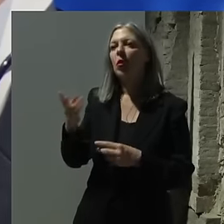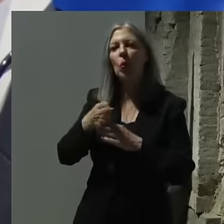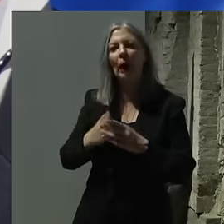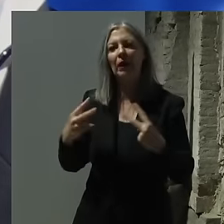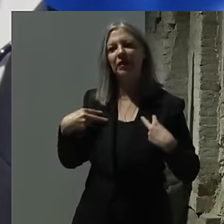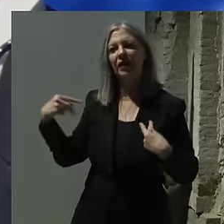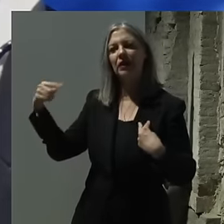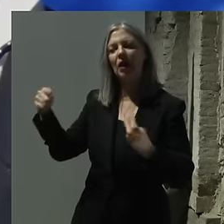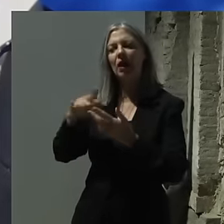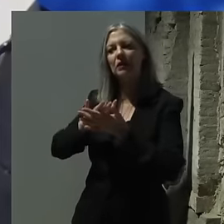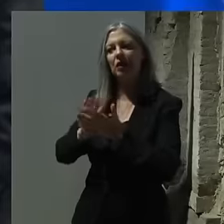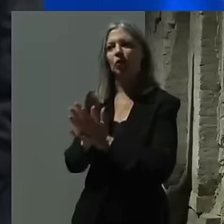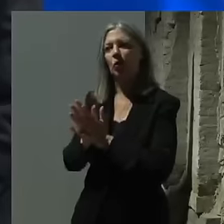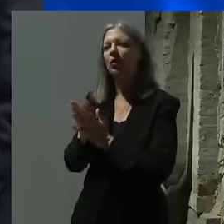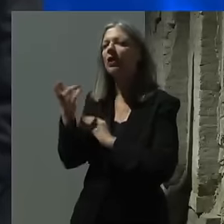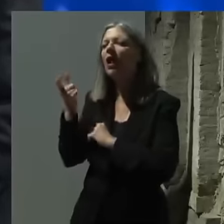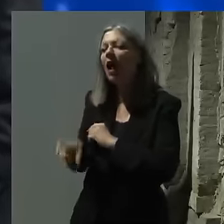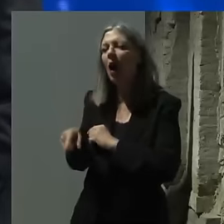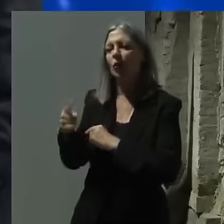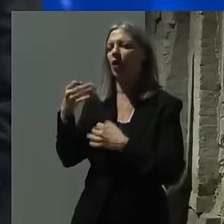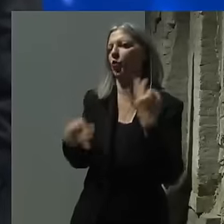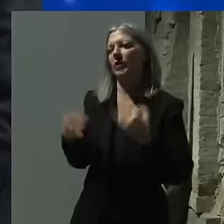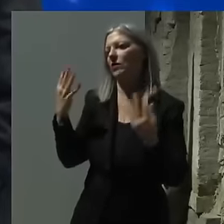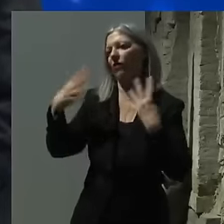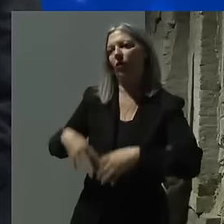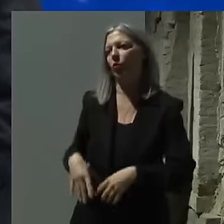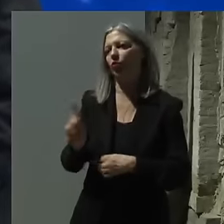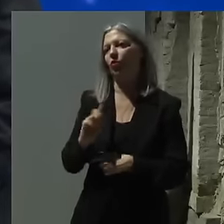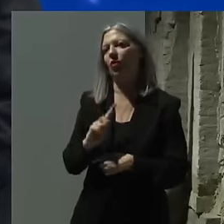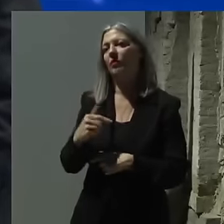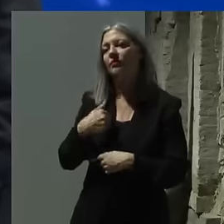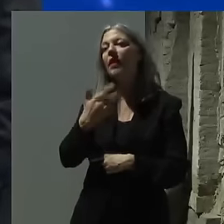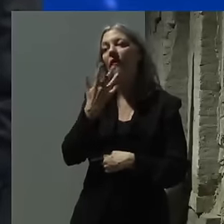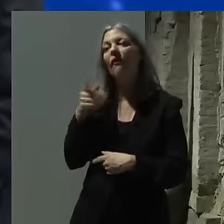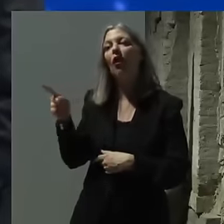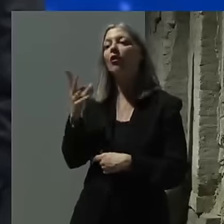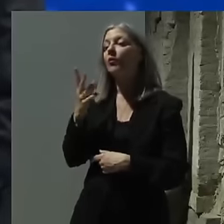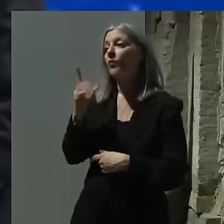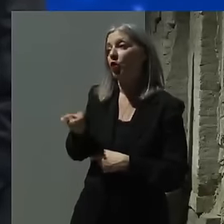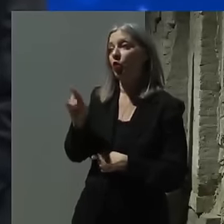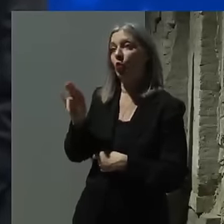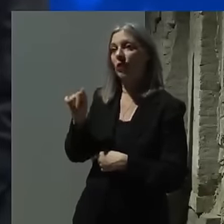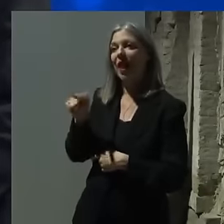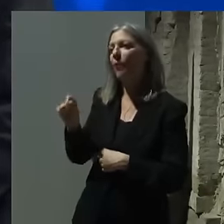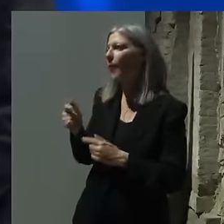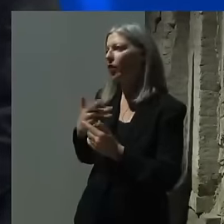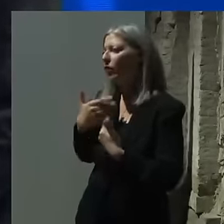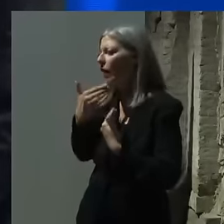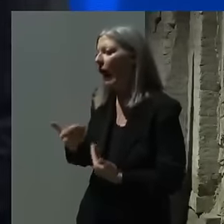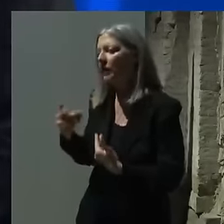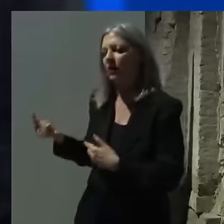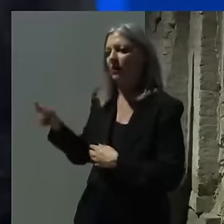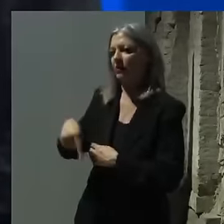distrutta da una giustizia che non funziona. E io allora vorrei che Giuseppe, che ringrazio di stare qui con noi,